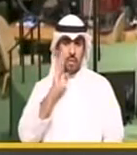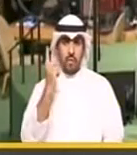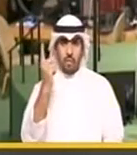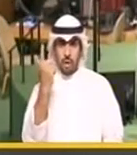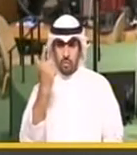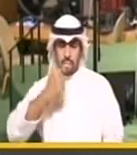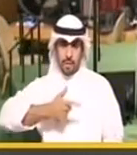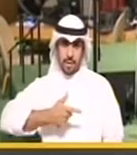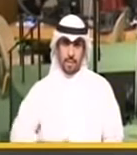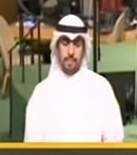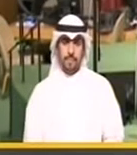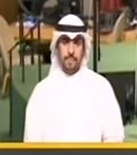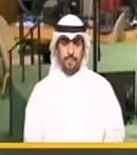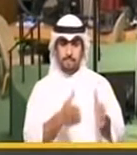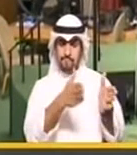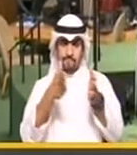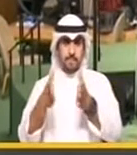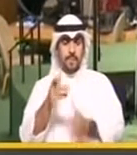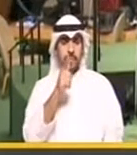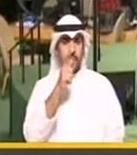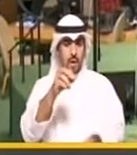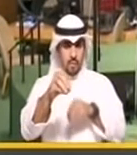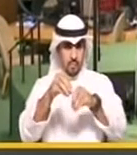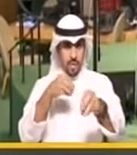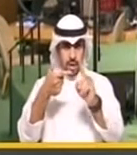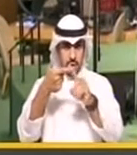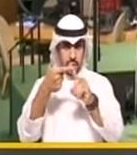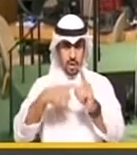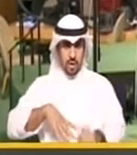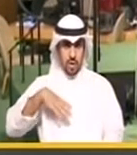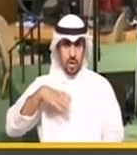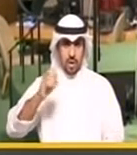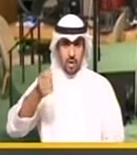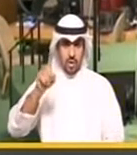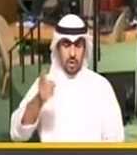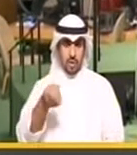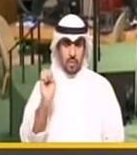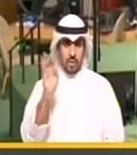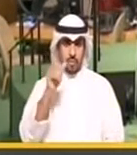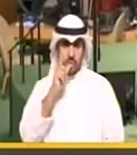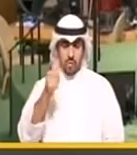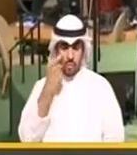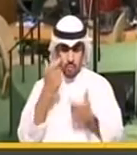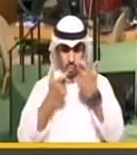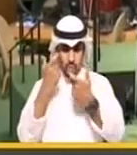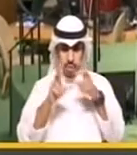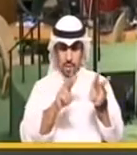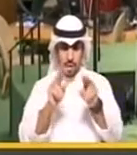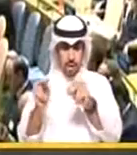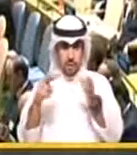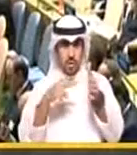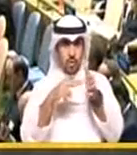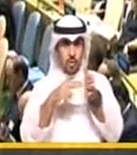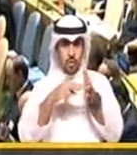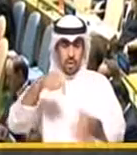والسبعين واكدا ممثل سمو امير البلاد متابعه الازمه السوريه التي دخلت عامها